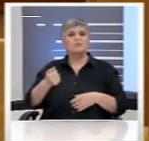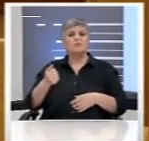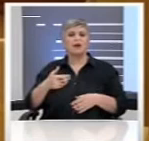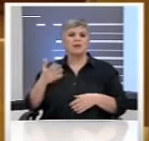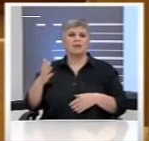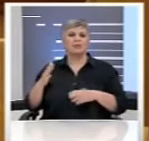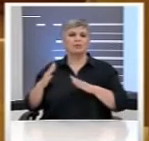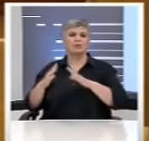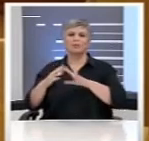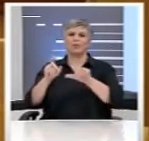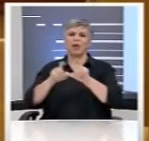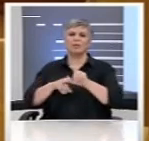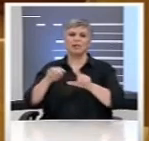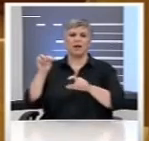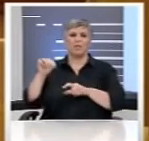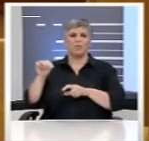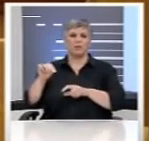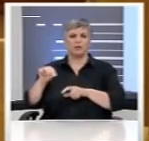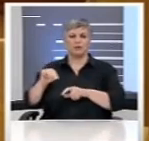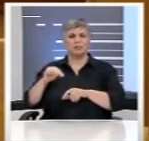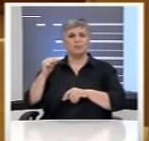έχει ήδη αναβαθμίσει